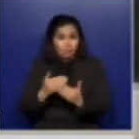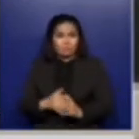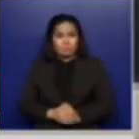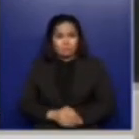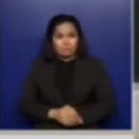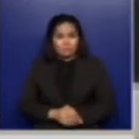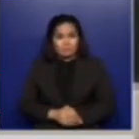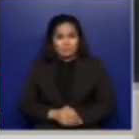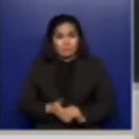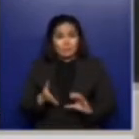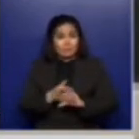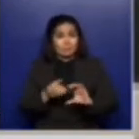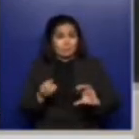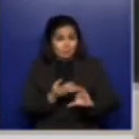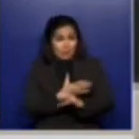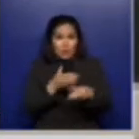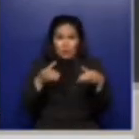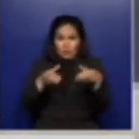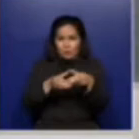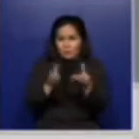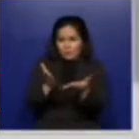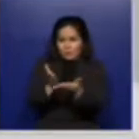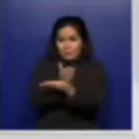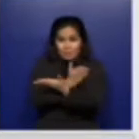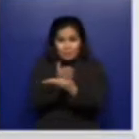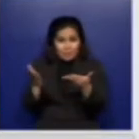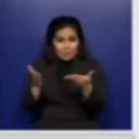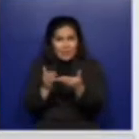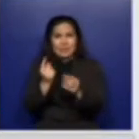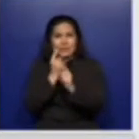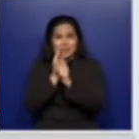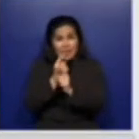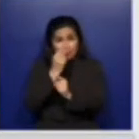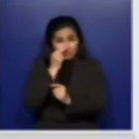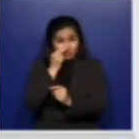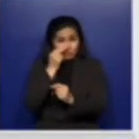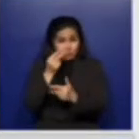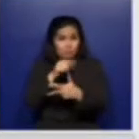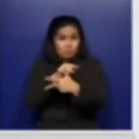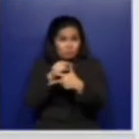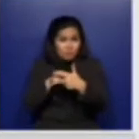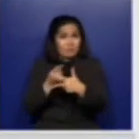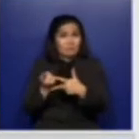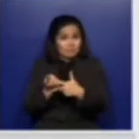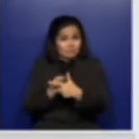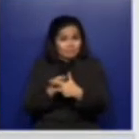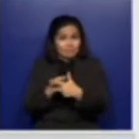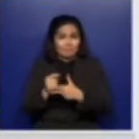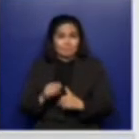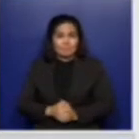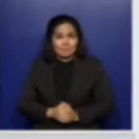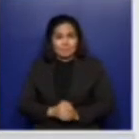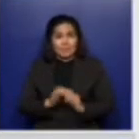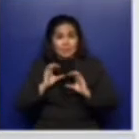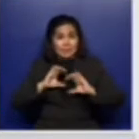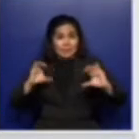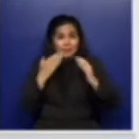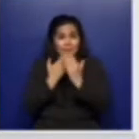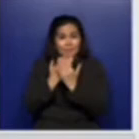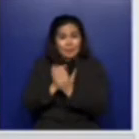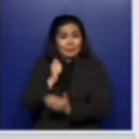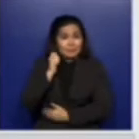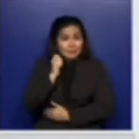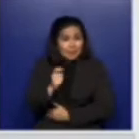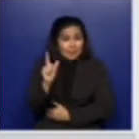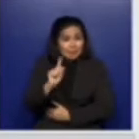ผมแบ่งกลุ่มในการที่จะจ่ายแบบนี้นะครับรายจ่ายแรกเนี่ยรัฐบาลจะจ่ายสำหรับเป็นง